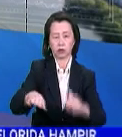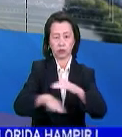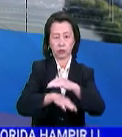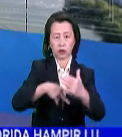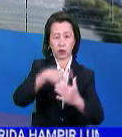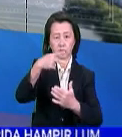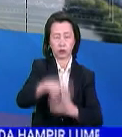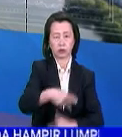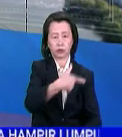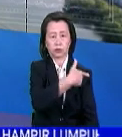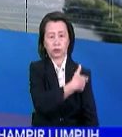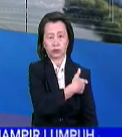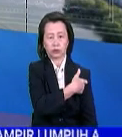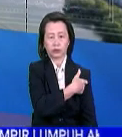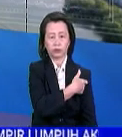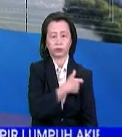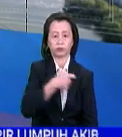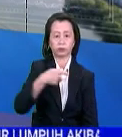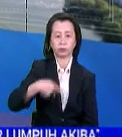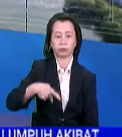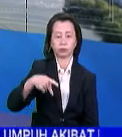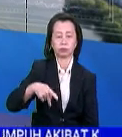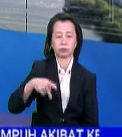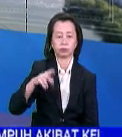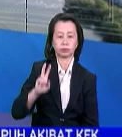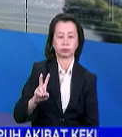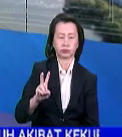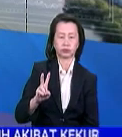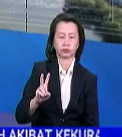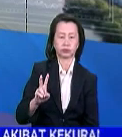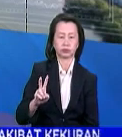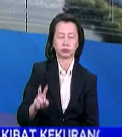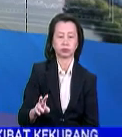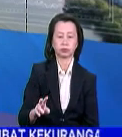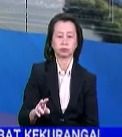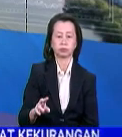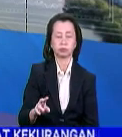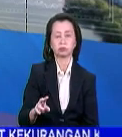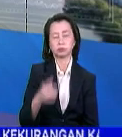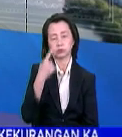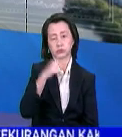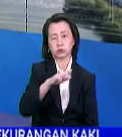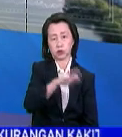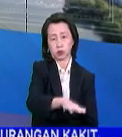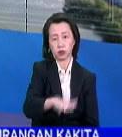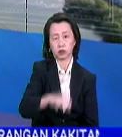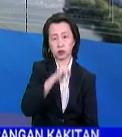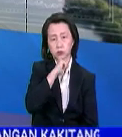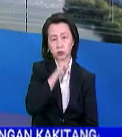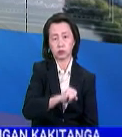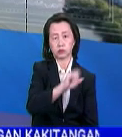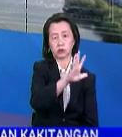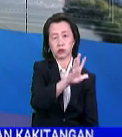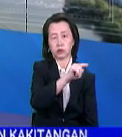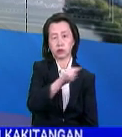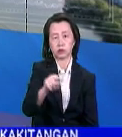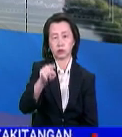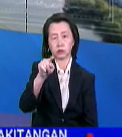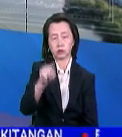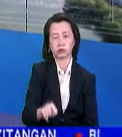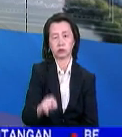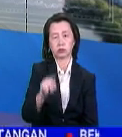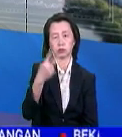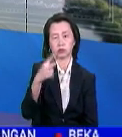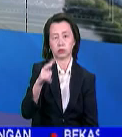program imunisasi komik 19 kebangsaan kanak-kanak kspps bagi kanak-kanak berumur antara 5 dan